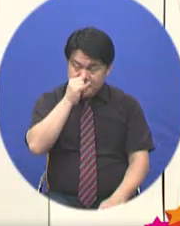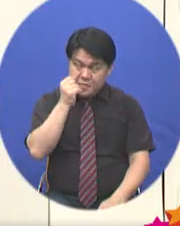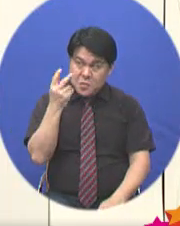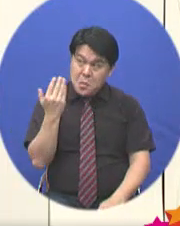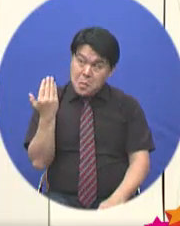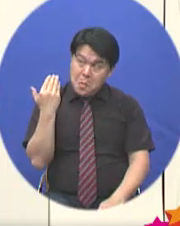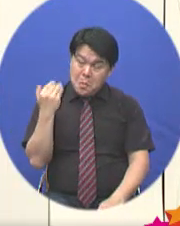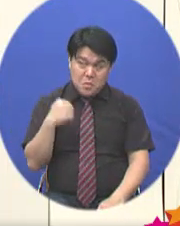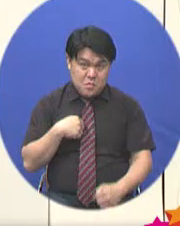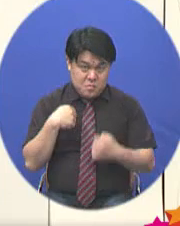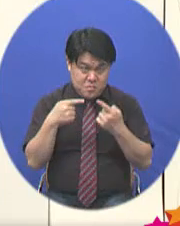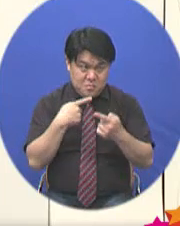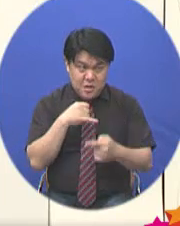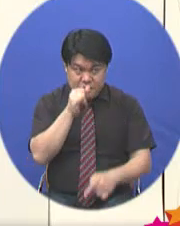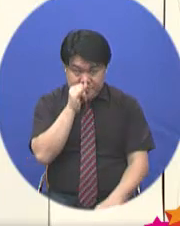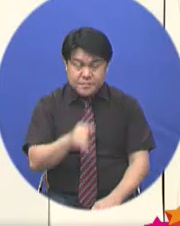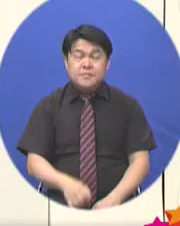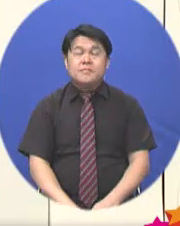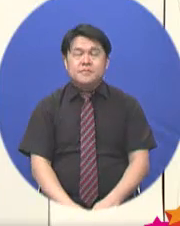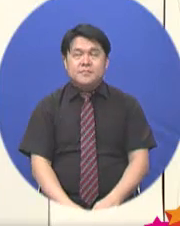얼마 전에 또 나갔죠.